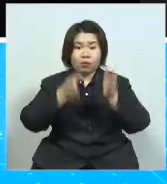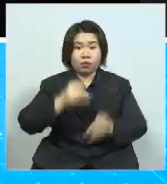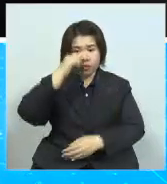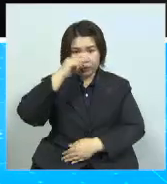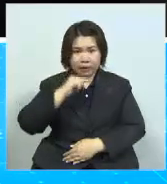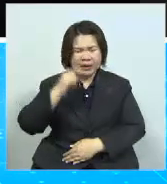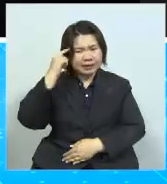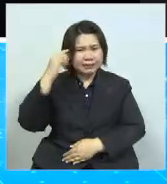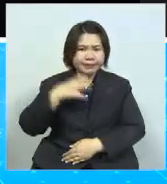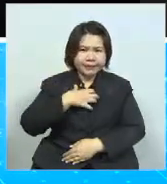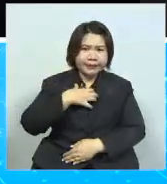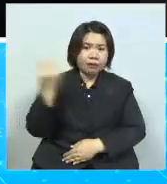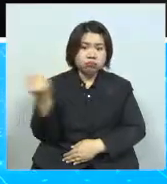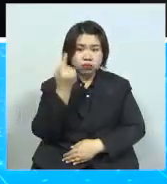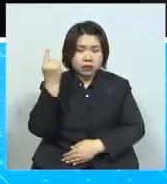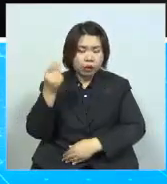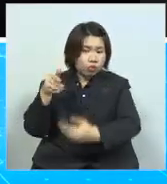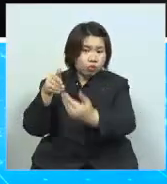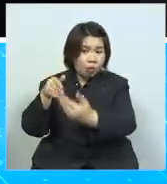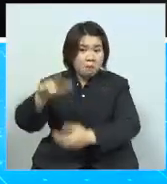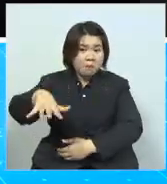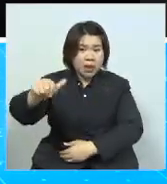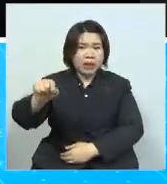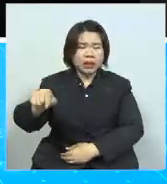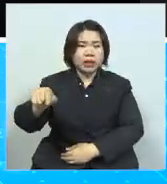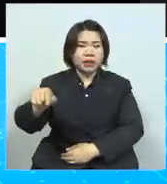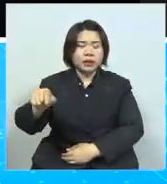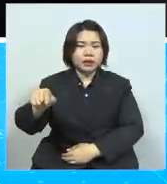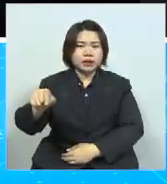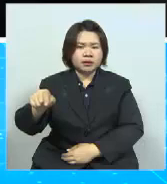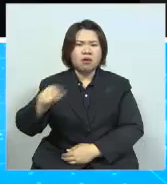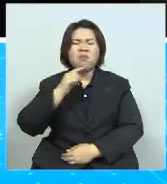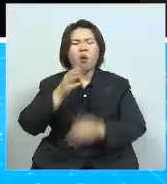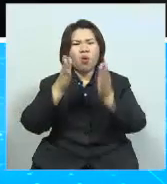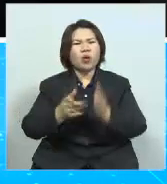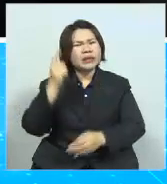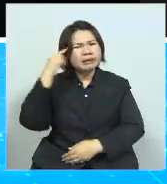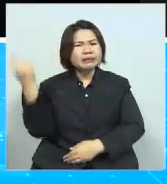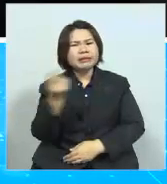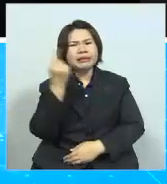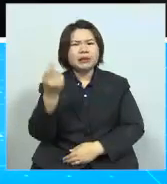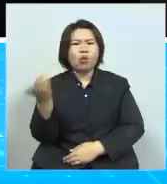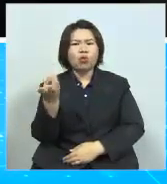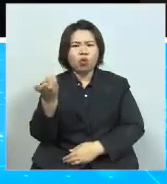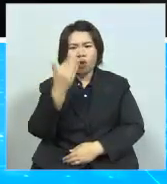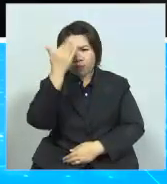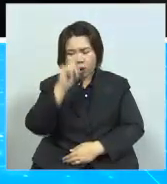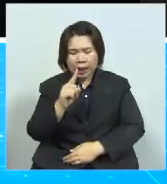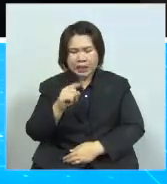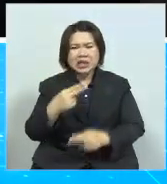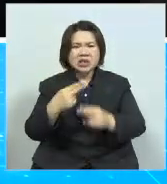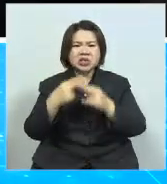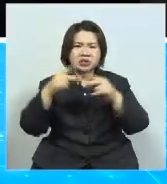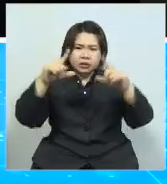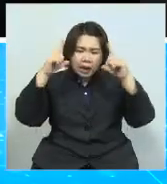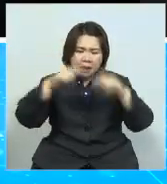ที่ตั้งอกตั้งใจไปเที่ยวสตราสบูร์กโดยตรงเนี่ยต้องถือว่าน้อยมากเมื่อเทียบกับเมืองอื่นๆนะฮะของ